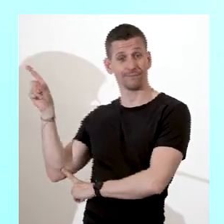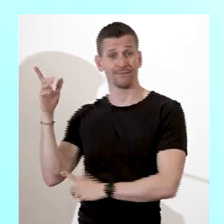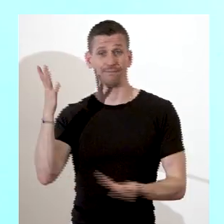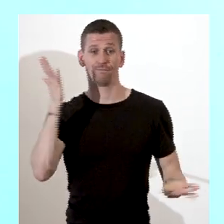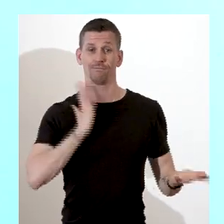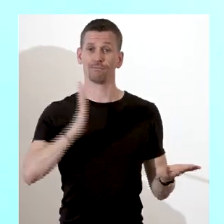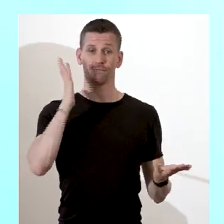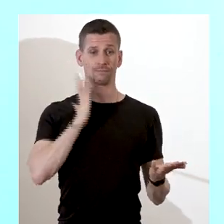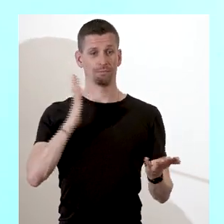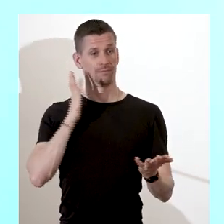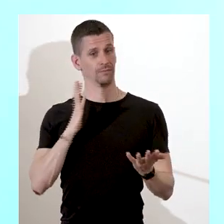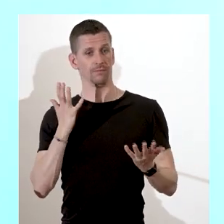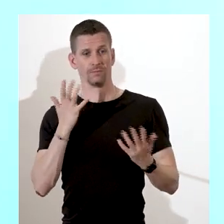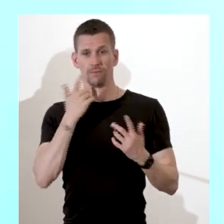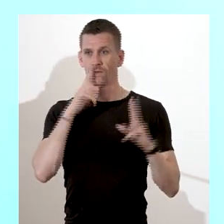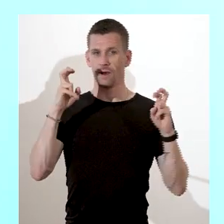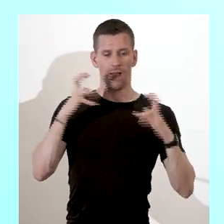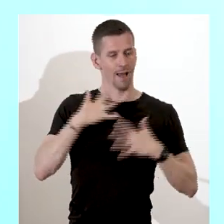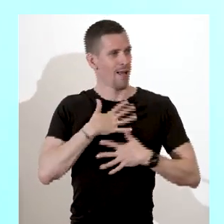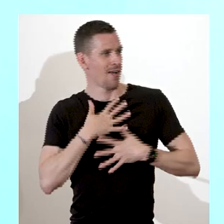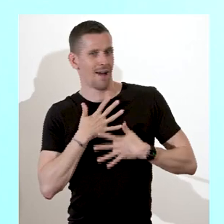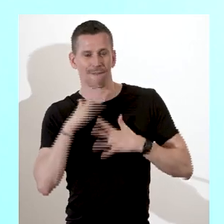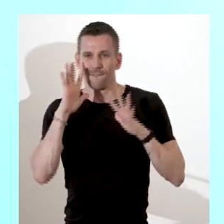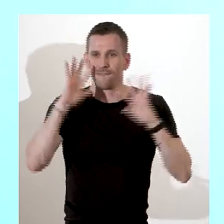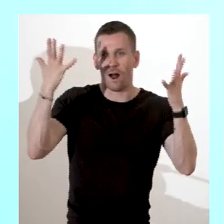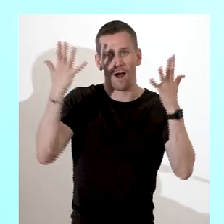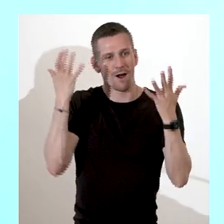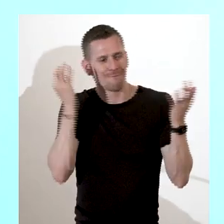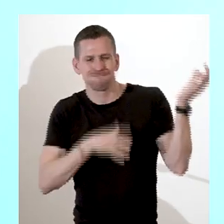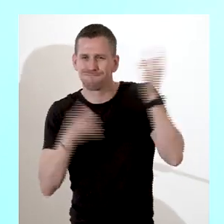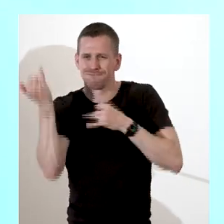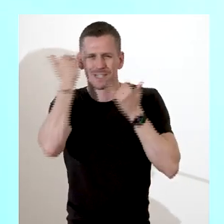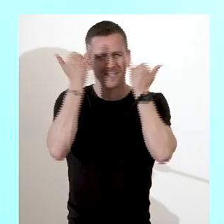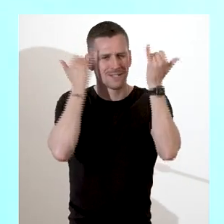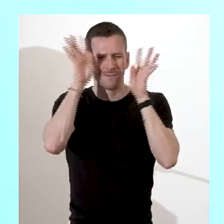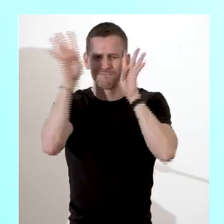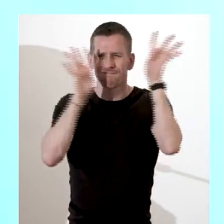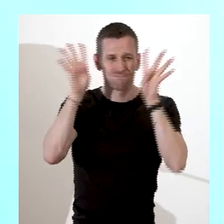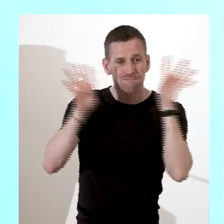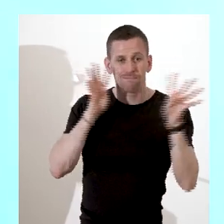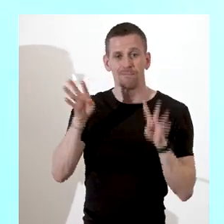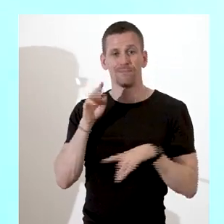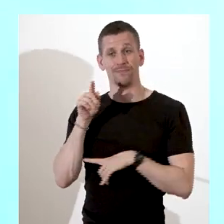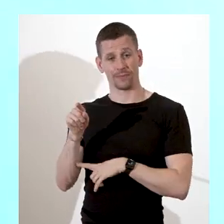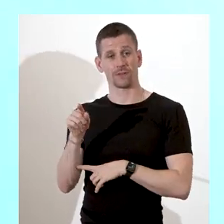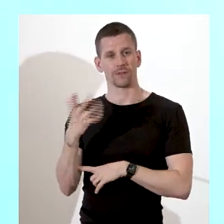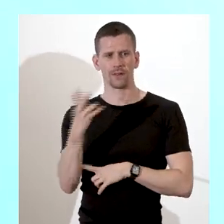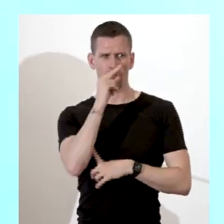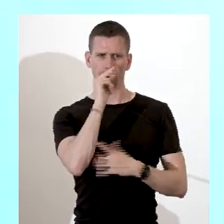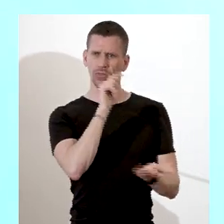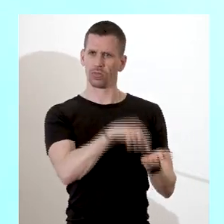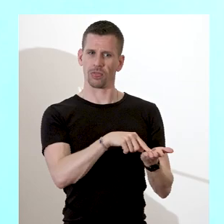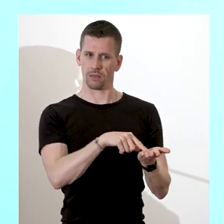grotesques. Ces mascarons sont nombreux à Nantes et ils se multiplient dans une ville qui fait peau neuve au XVIIIe